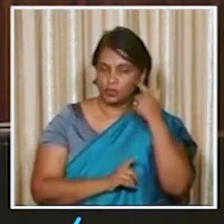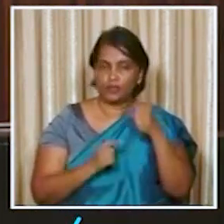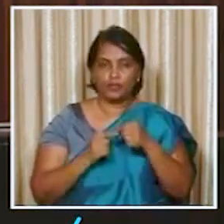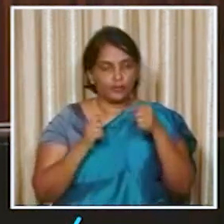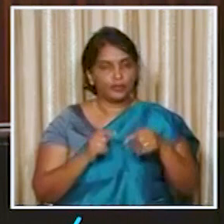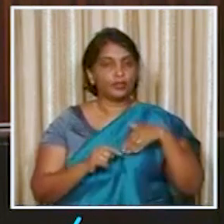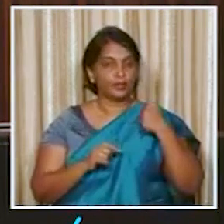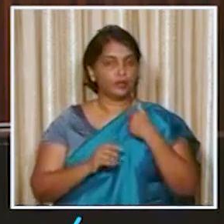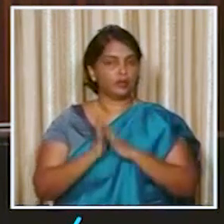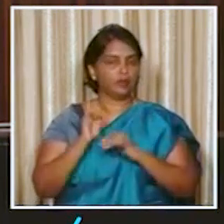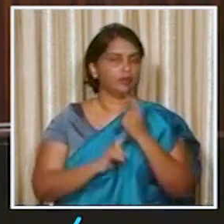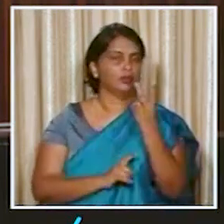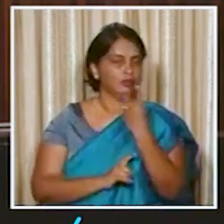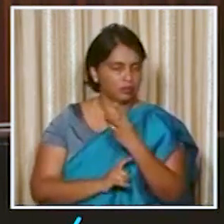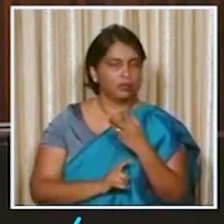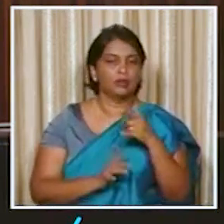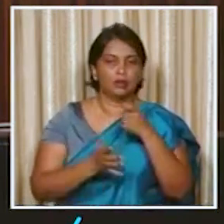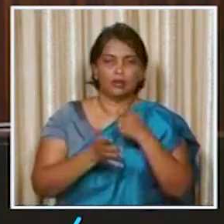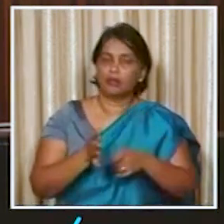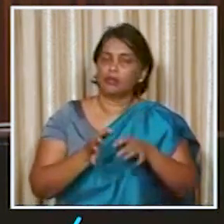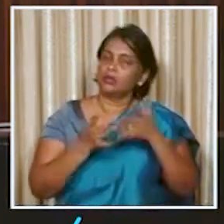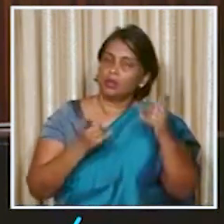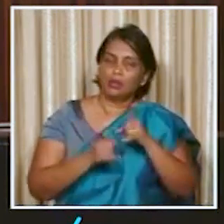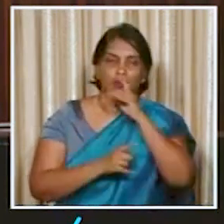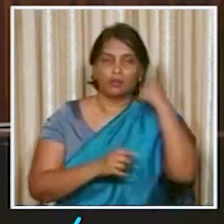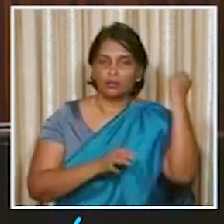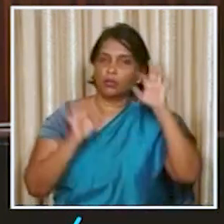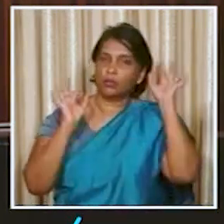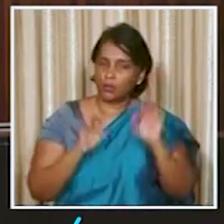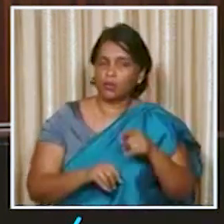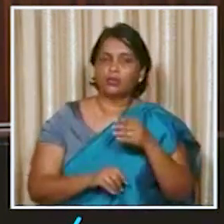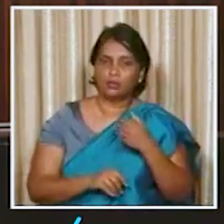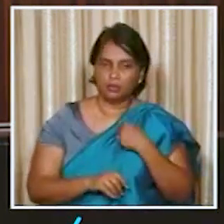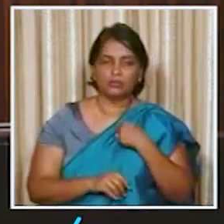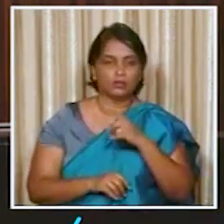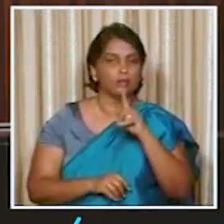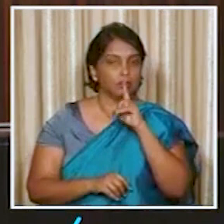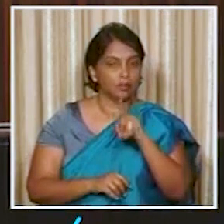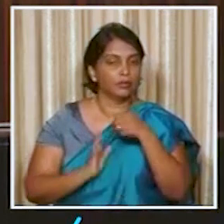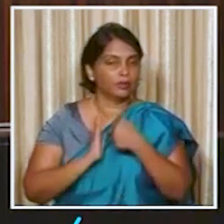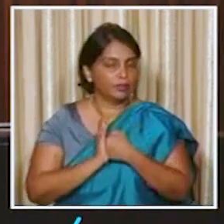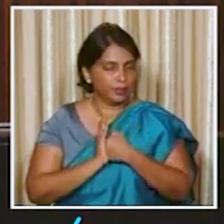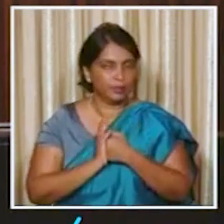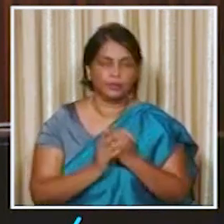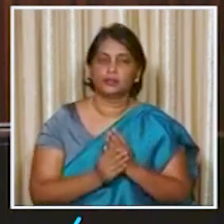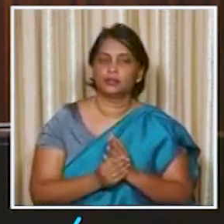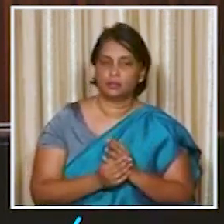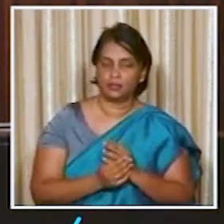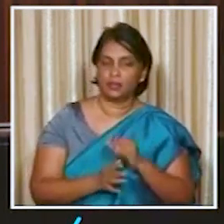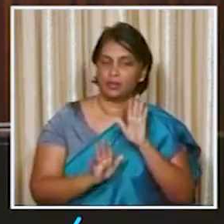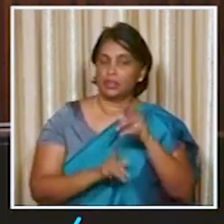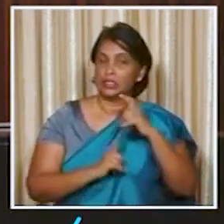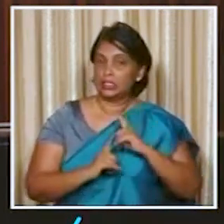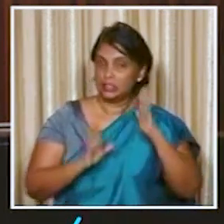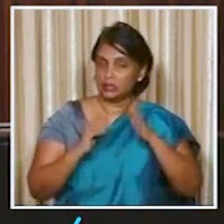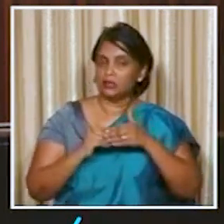විපක්ෂයේ ජ්‍යෙෂ්ඨ මන්ත්‍රීවරු කිහිප දෙනෙක්ම අත්සන් කිරීම මෙන්ම කතා පැවැත්වීමෙන්ද වැළකී ඇති බව මා සඳහන් කරන්නේ ඔහුට ගෞරවයක් වශයෙනි. කෙනෙකු